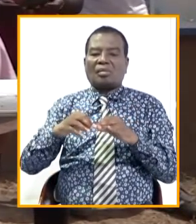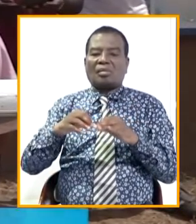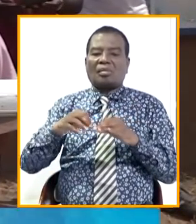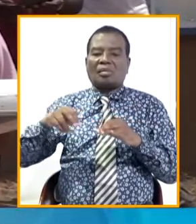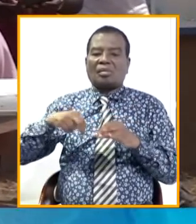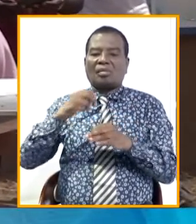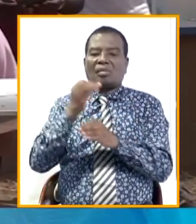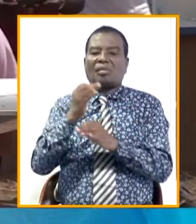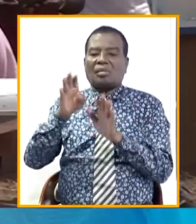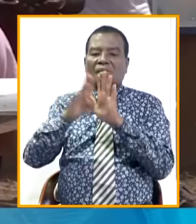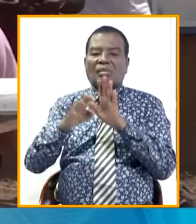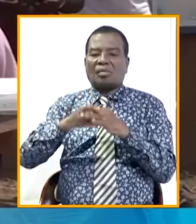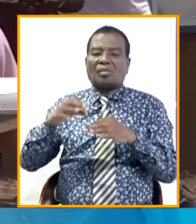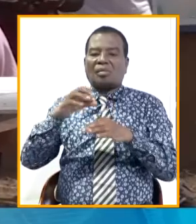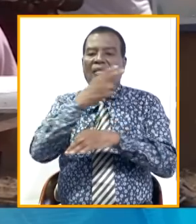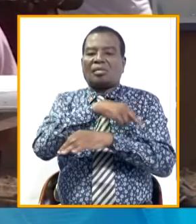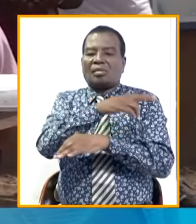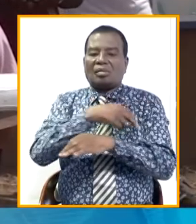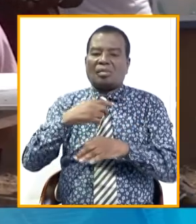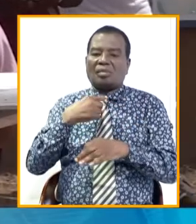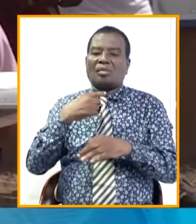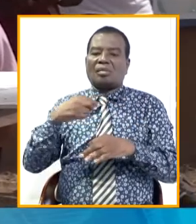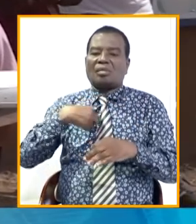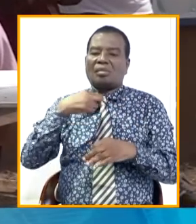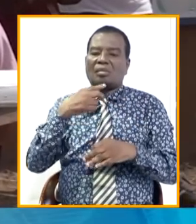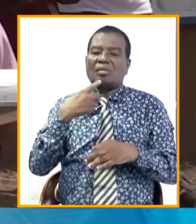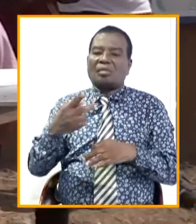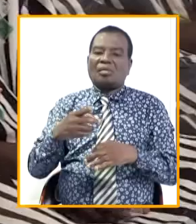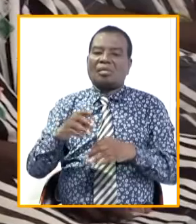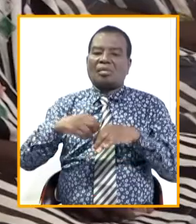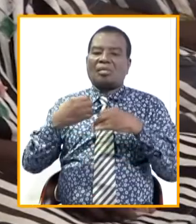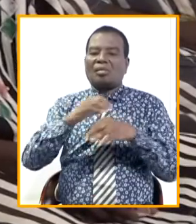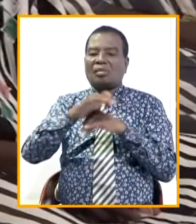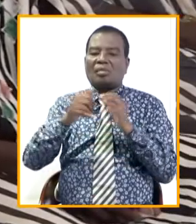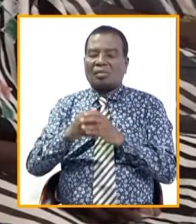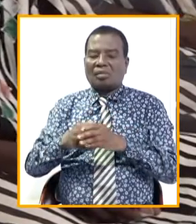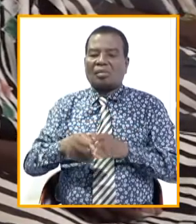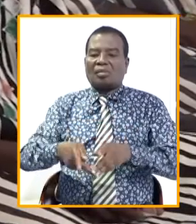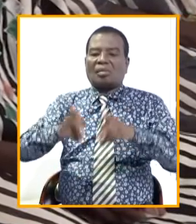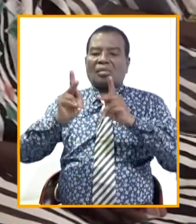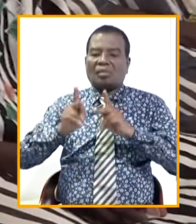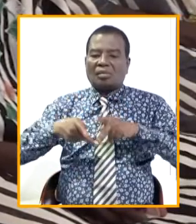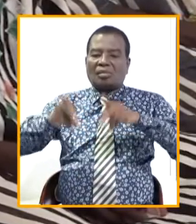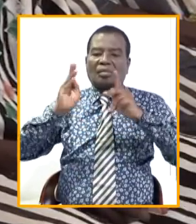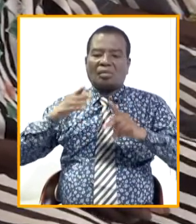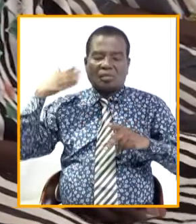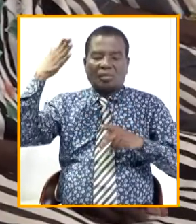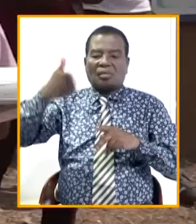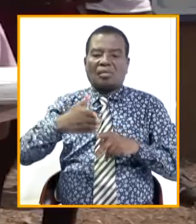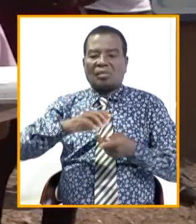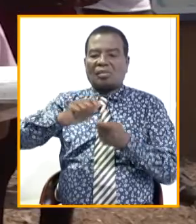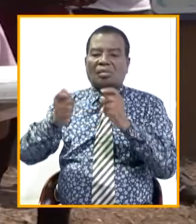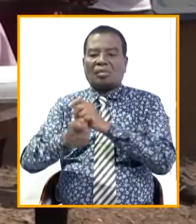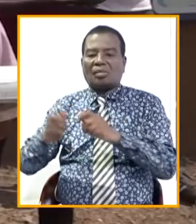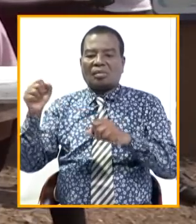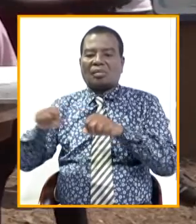le fonctionnement de notre centre de santé. Je vous rassure que ces équipements nous permettront d'améliorer nos activités